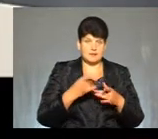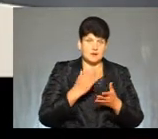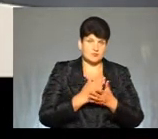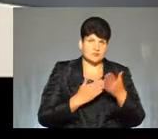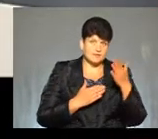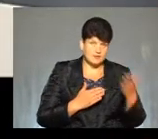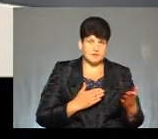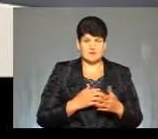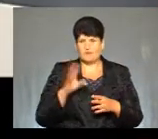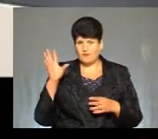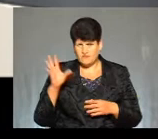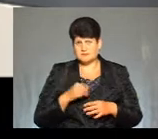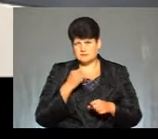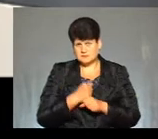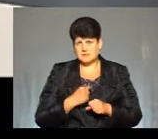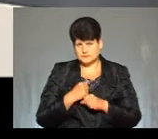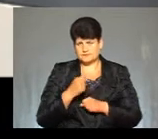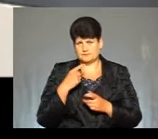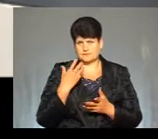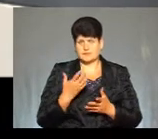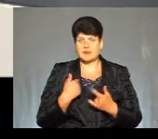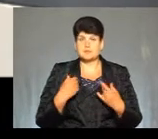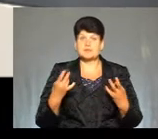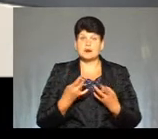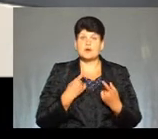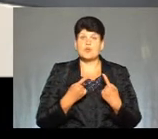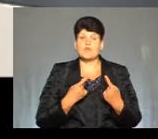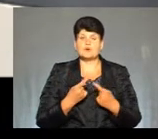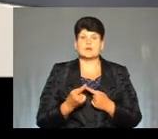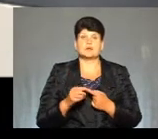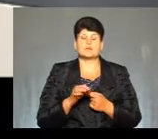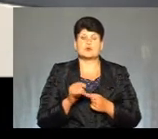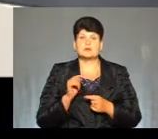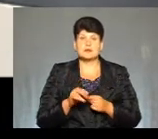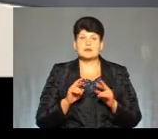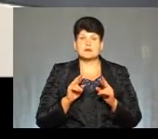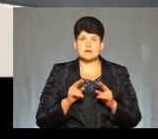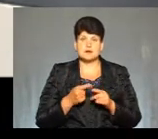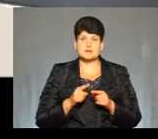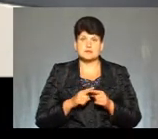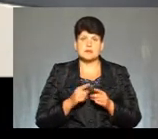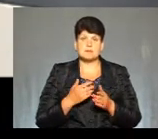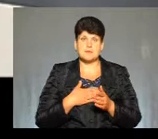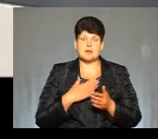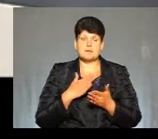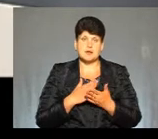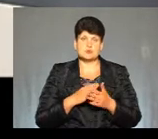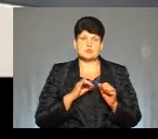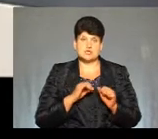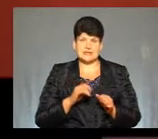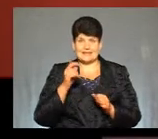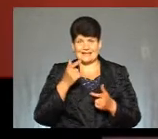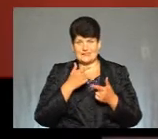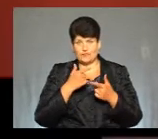радіо, все це функціонує, працює. Нам треба говорити про те, яким чином ми маємо захистити інформаційний простір